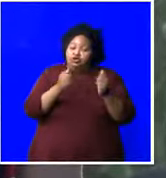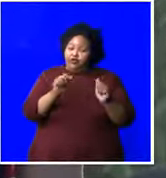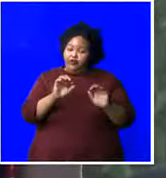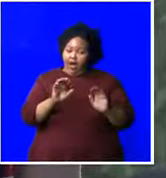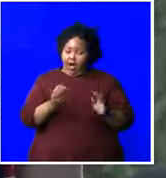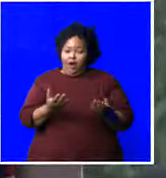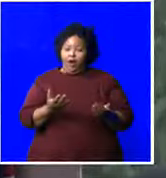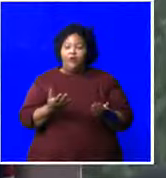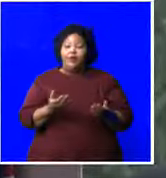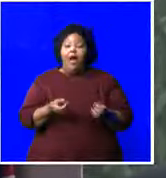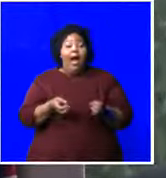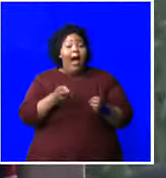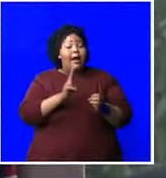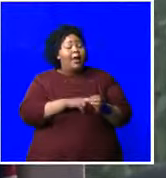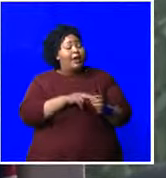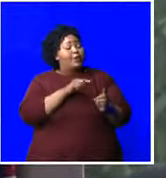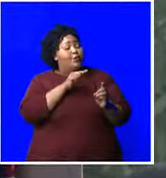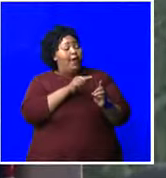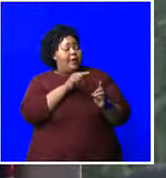umlangeni ubuke ukuthi live